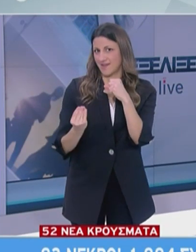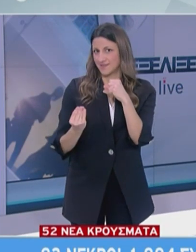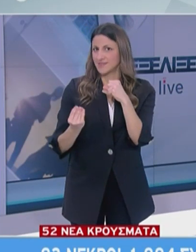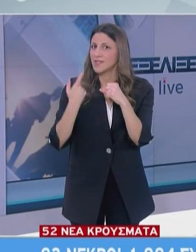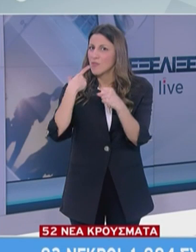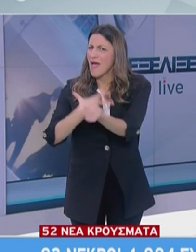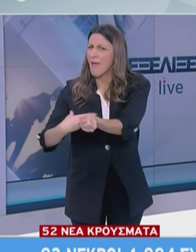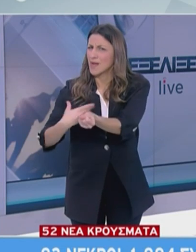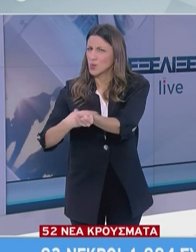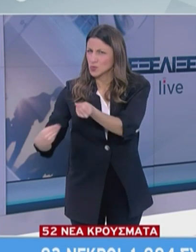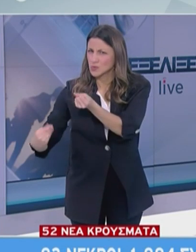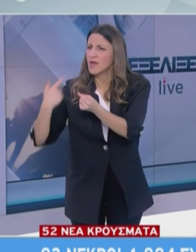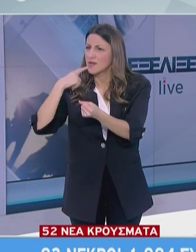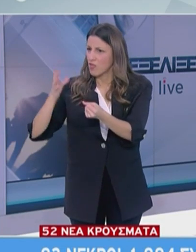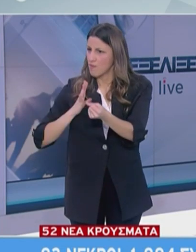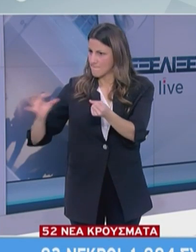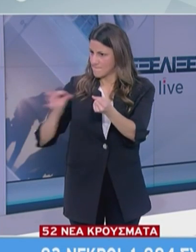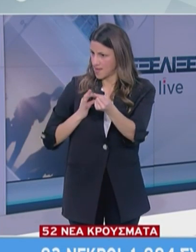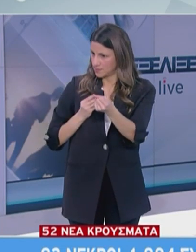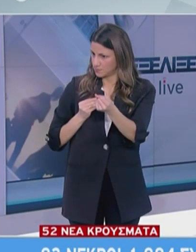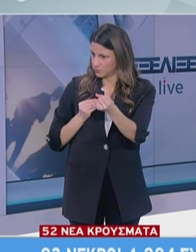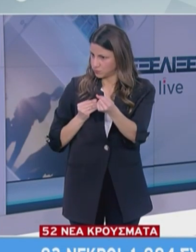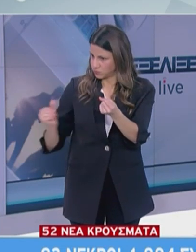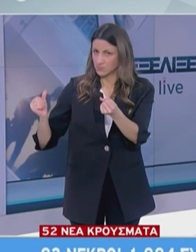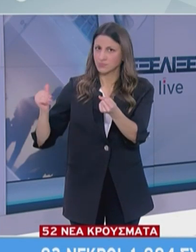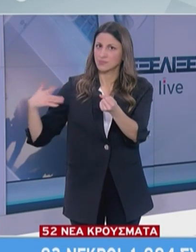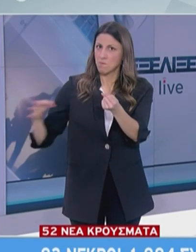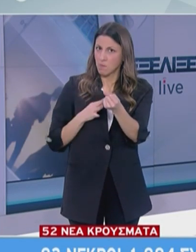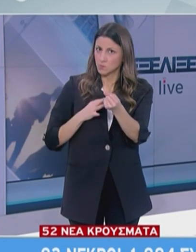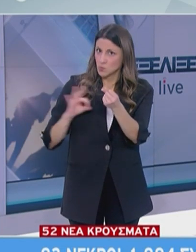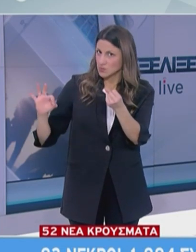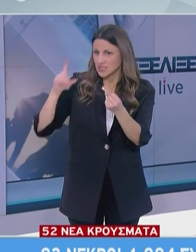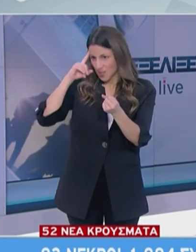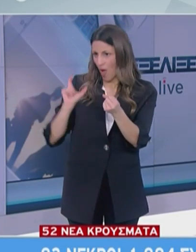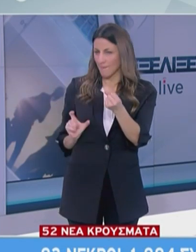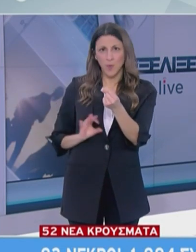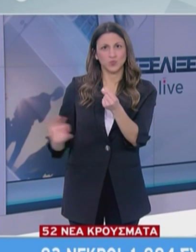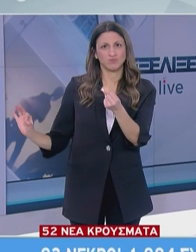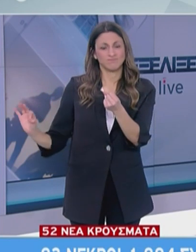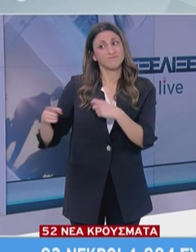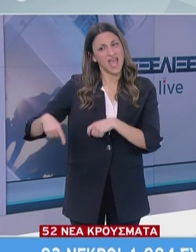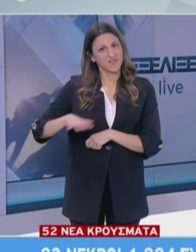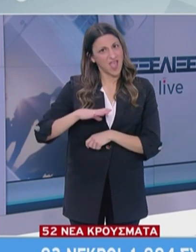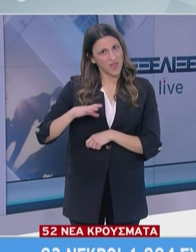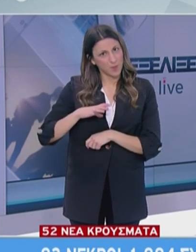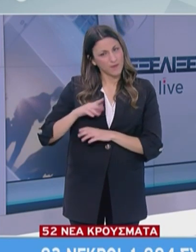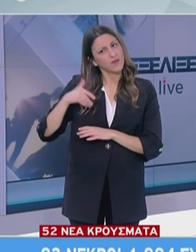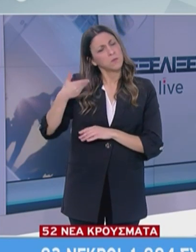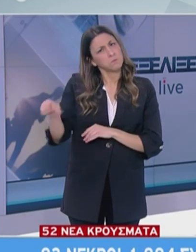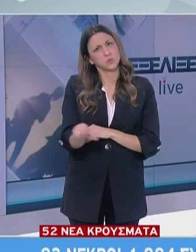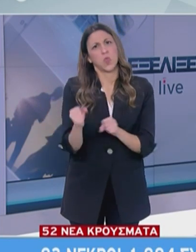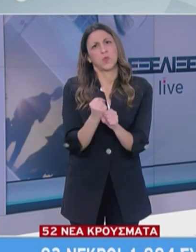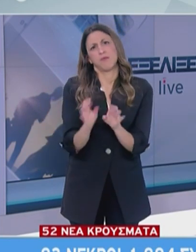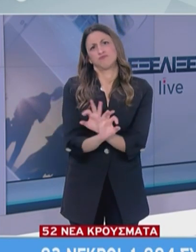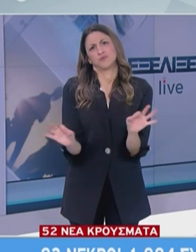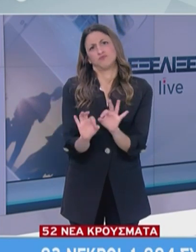θα εφαρμοστούν σε πιο μαζική κλίμακα στον ελληνικό πληθυσμό και θα υπάρχουν άνθρωποι οι οποίοι θα ξέρουμε ότι έχουν αναρρώσει. Αυτοί οι άνθρωποι θα μπορούν να επανέλθουν στις δουλειές